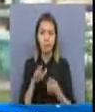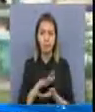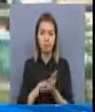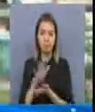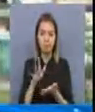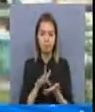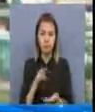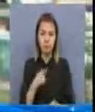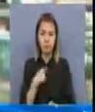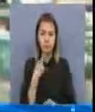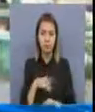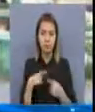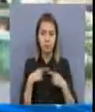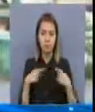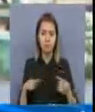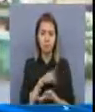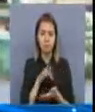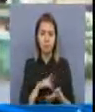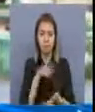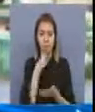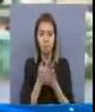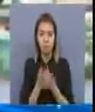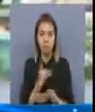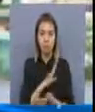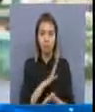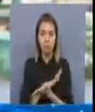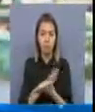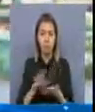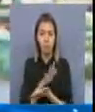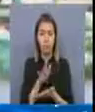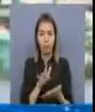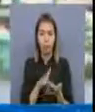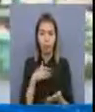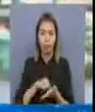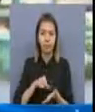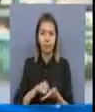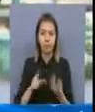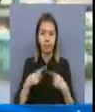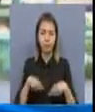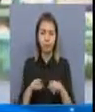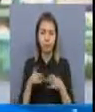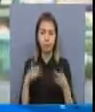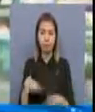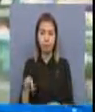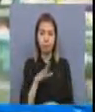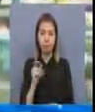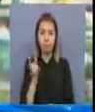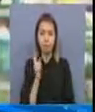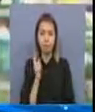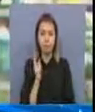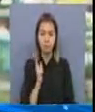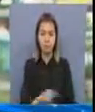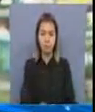жатырмыз, сондықтан мына басқа қалаларға үлгі болатындай таза қала болуға соған атсалысуымыз керек бәрімізде. Себебі енді